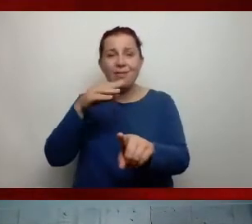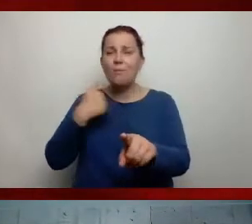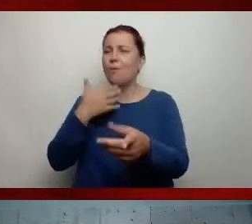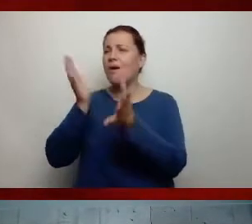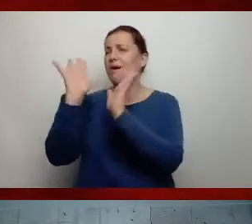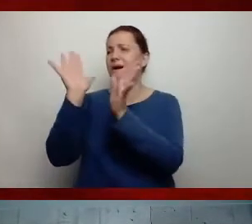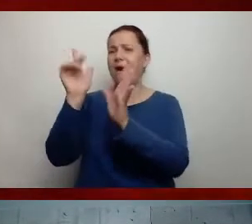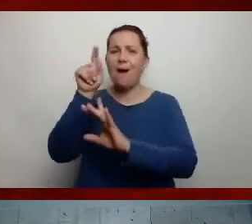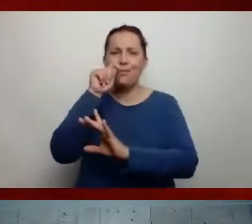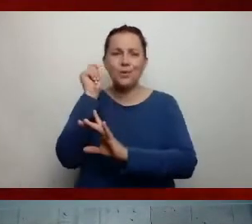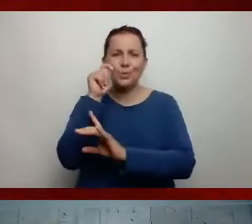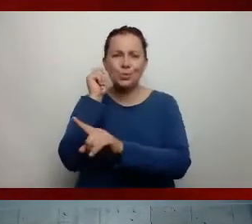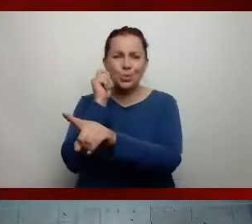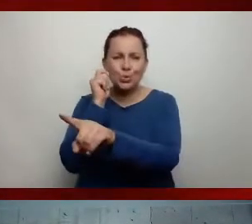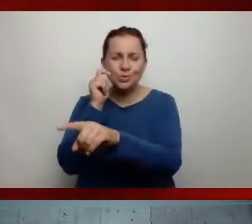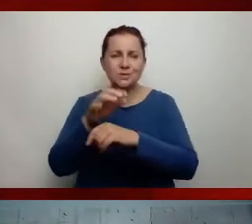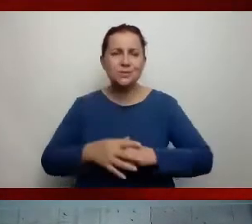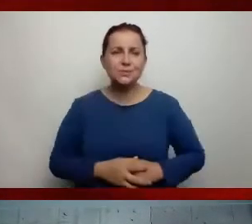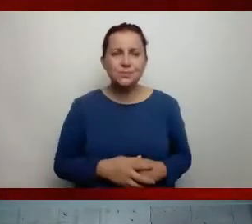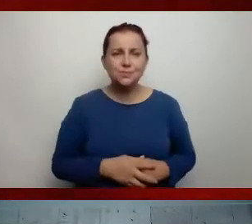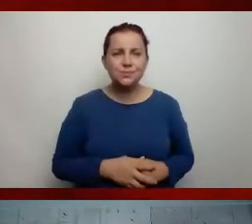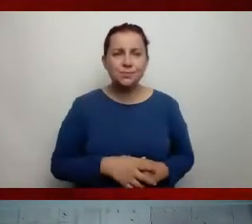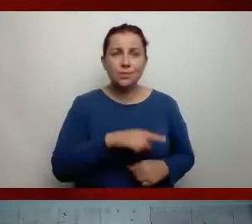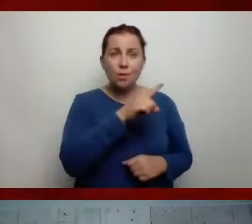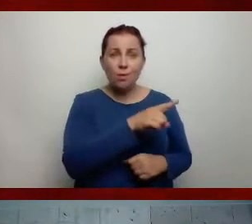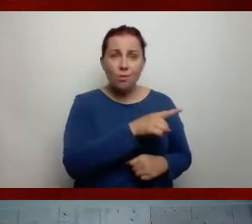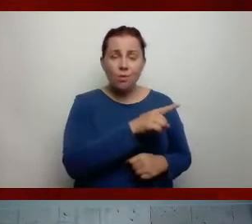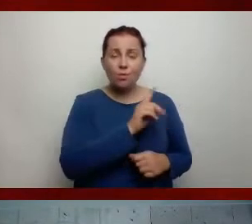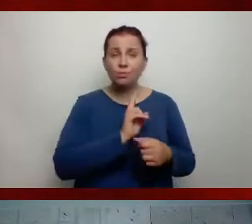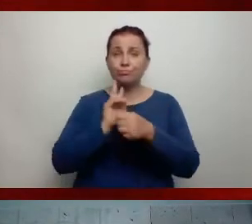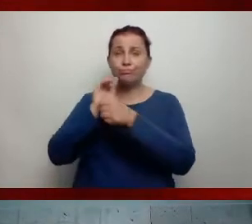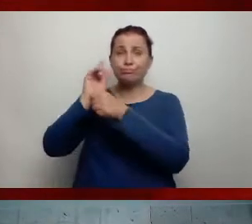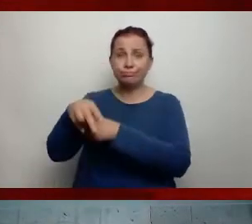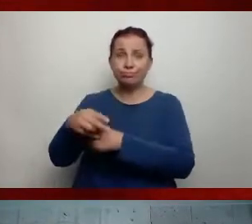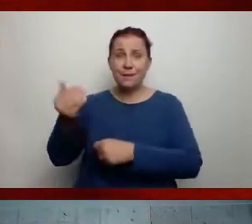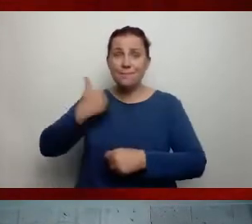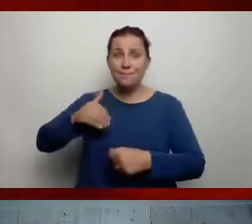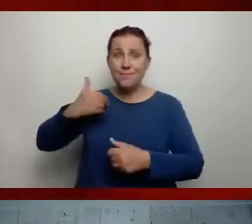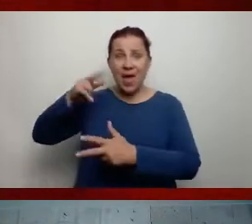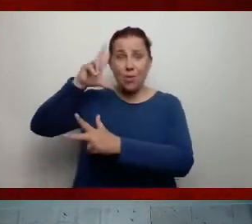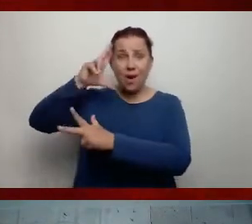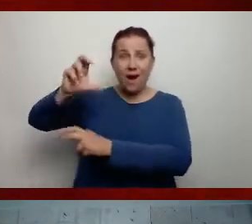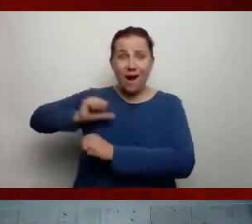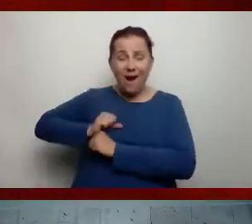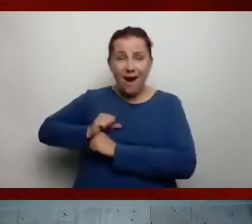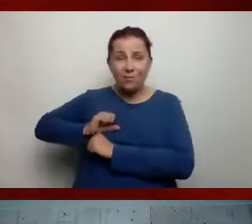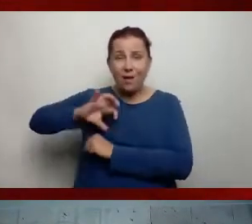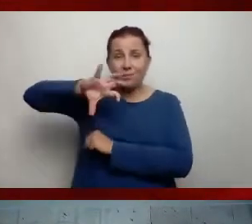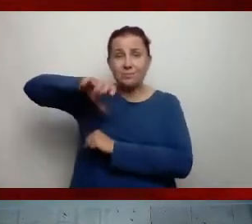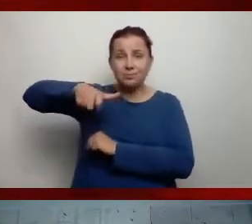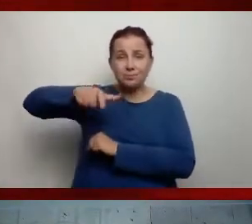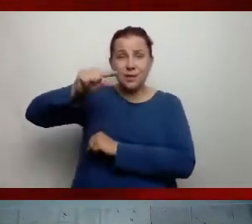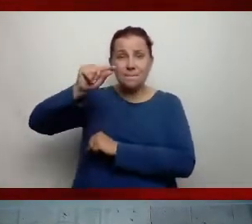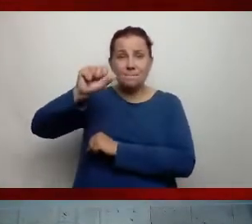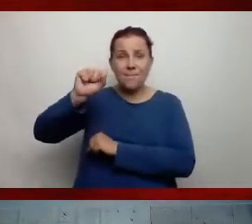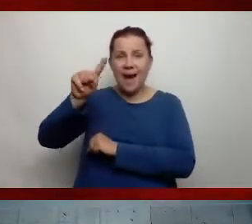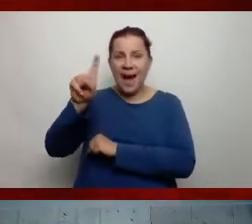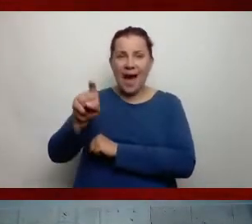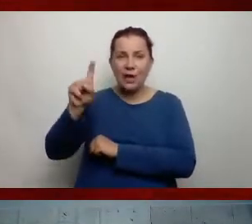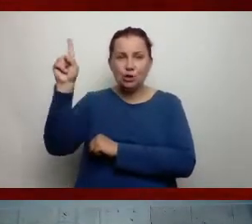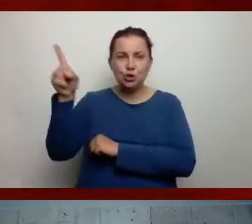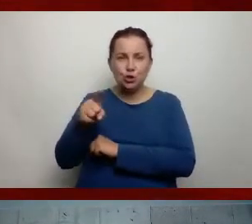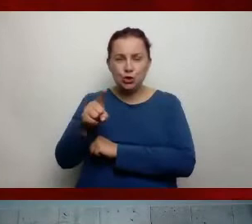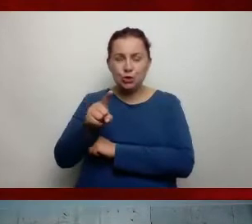Piłsudskim, wstąpił do Białej Armii i to do korpusu Paziów, czyli